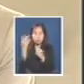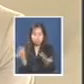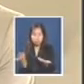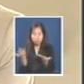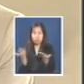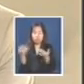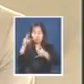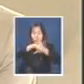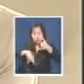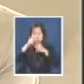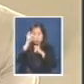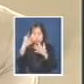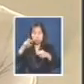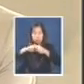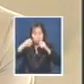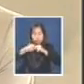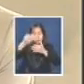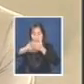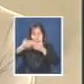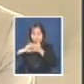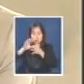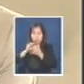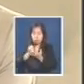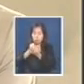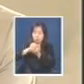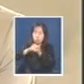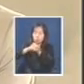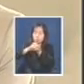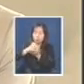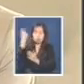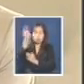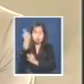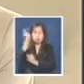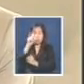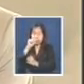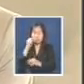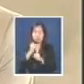แล้วก็เรื่องของปัญหาอุปสรรคต่างๆที่จะเอื้ออำนวยดีก็อยากให้ทุกอย่างนี้เป็นไปอย่างราบรื่นค่ะ